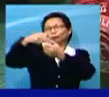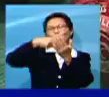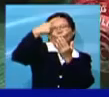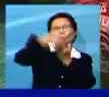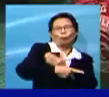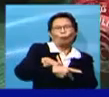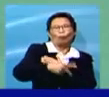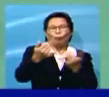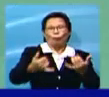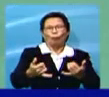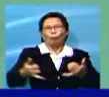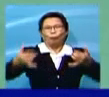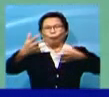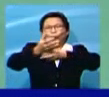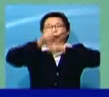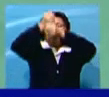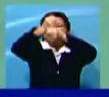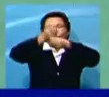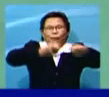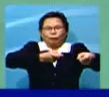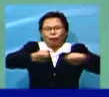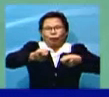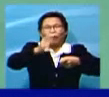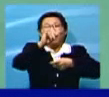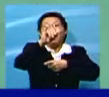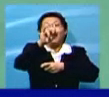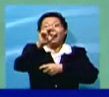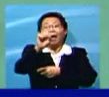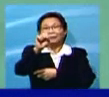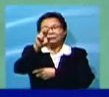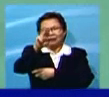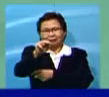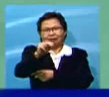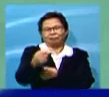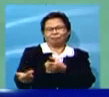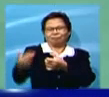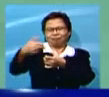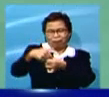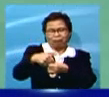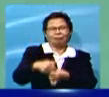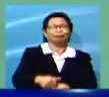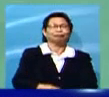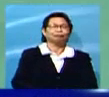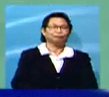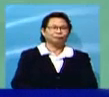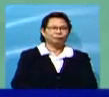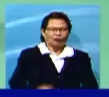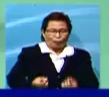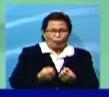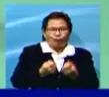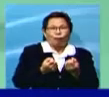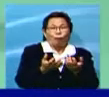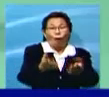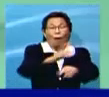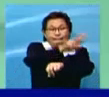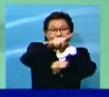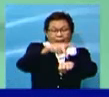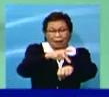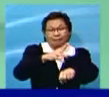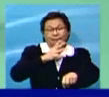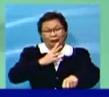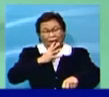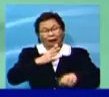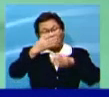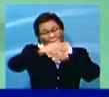program podium di bawah seliaan Institut Sukan Negara ISN. Menurut jurulatih bowling Padang, Zuraidi Putih,